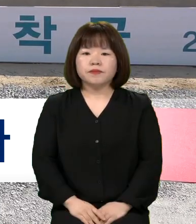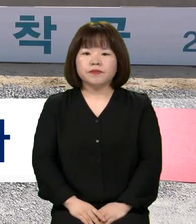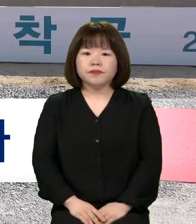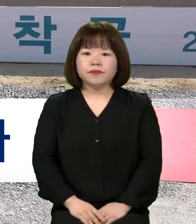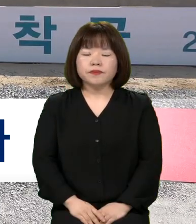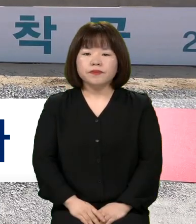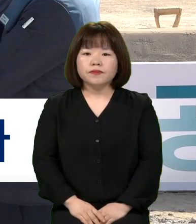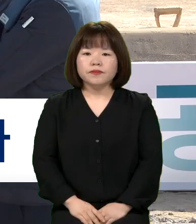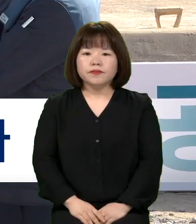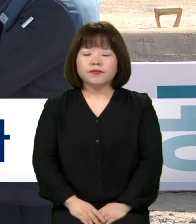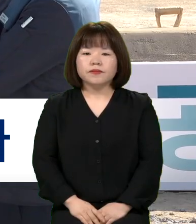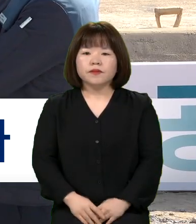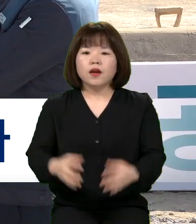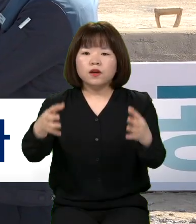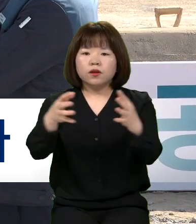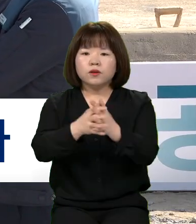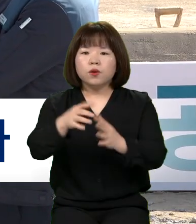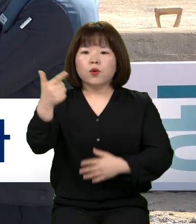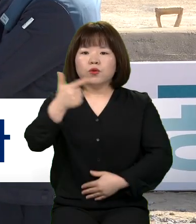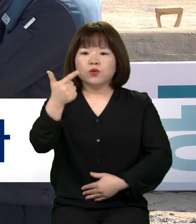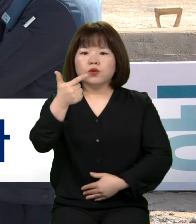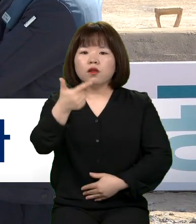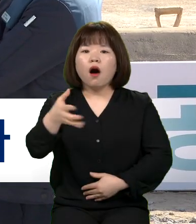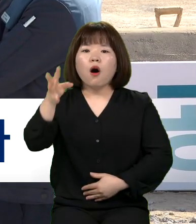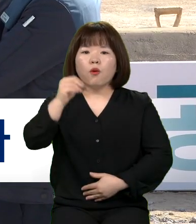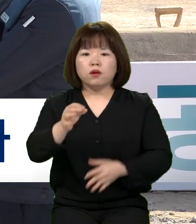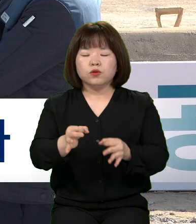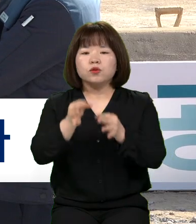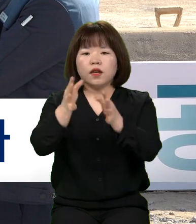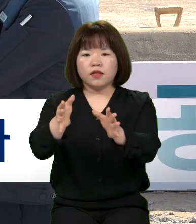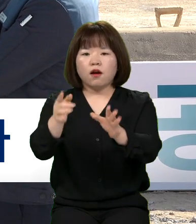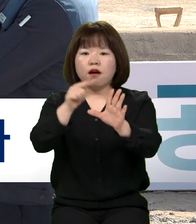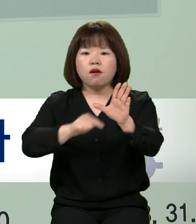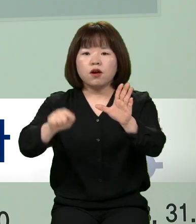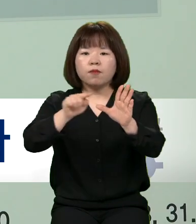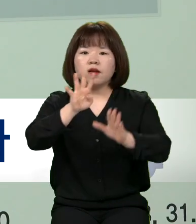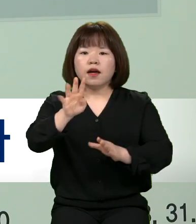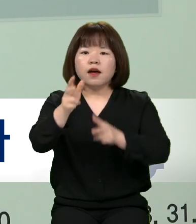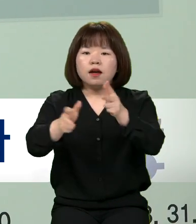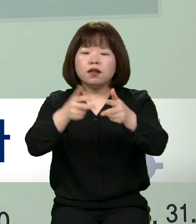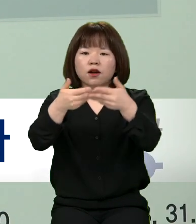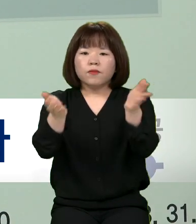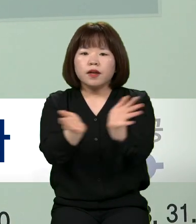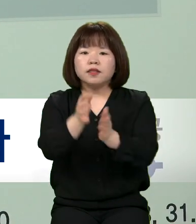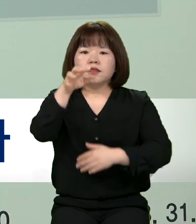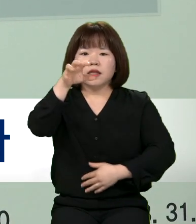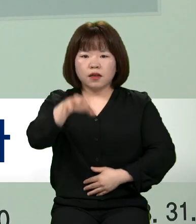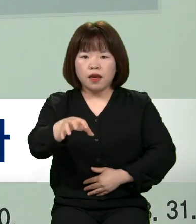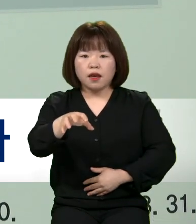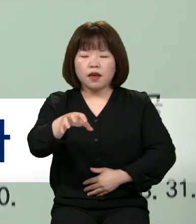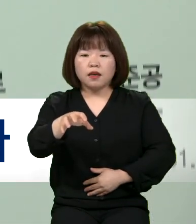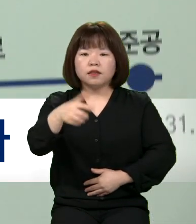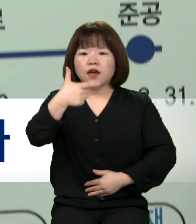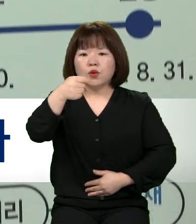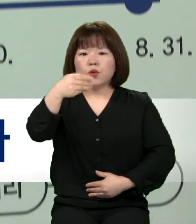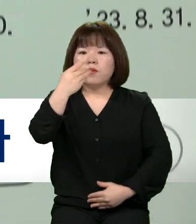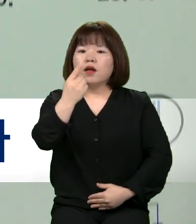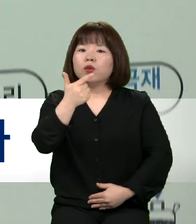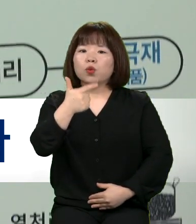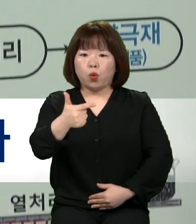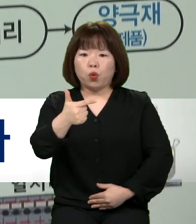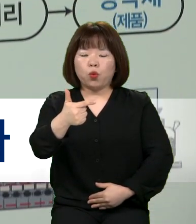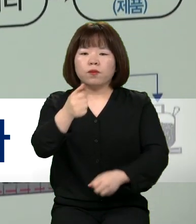가졌습니다 포스코 케미칼은 총 6000억 원을 투자해 영일만 4 일반산업단지 내 부지에